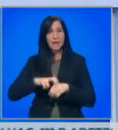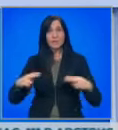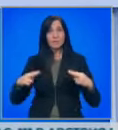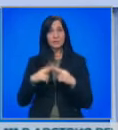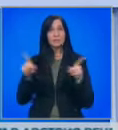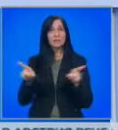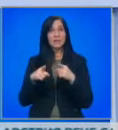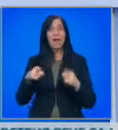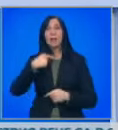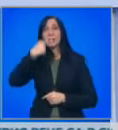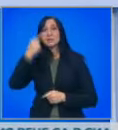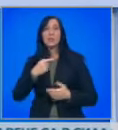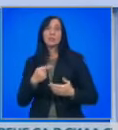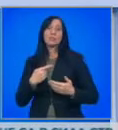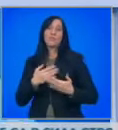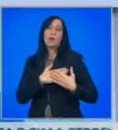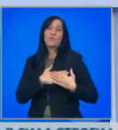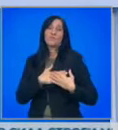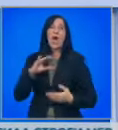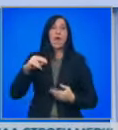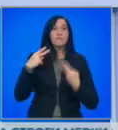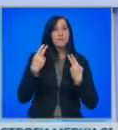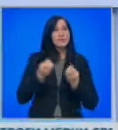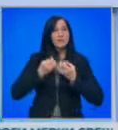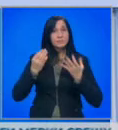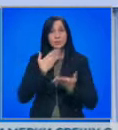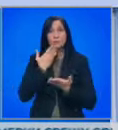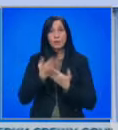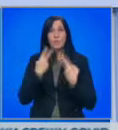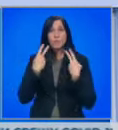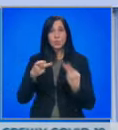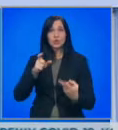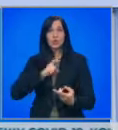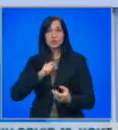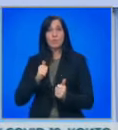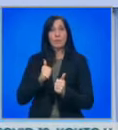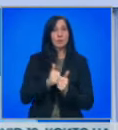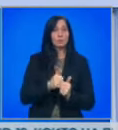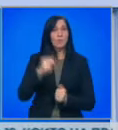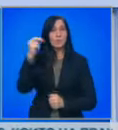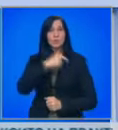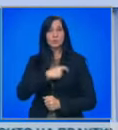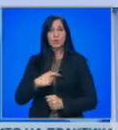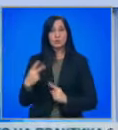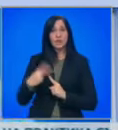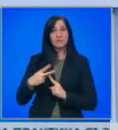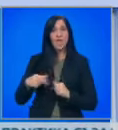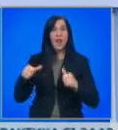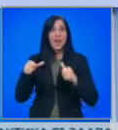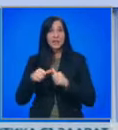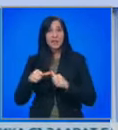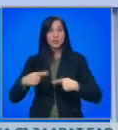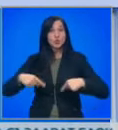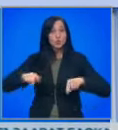Париж с песента «Гласът на любовта». Евровизия е възможна благодарение на публично-частното партньорство на БНТ и Лигна Студиос